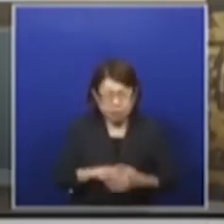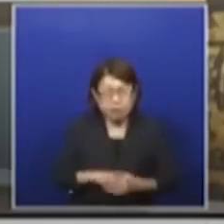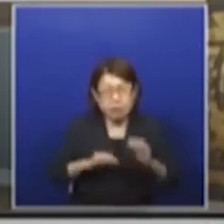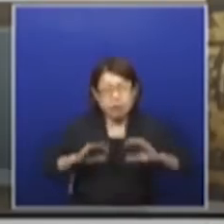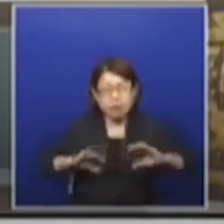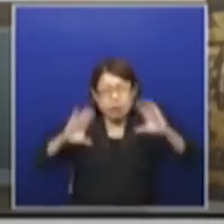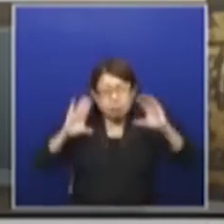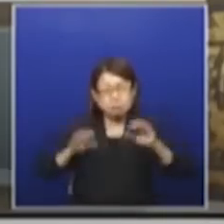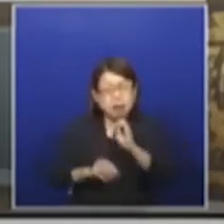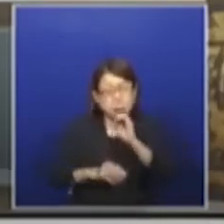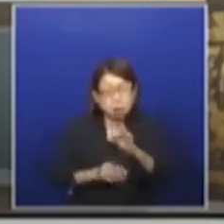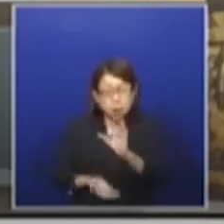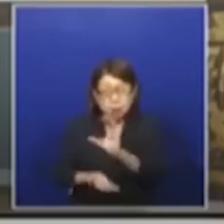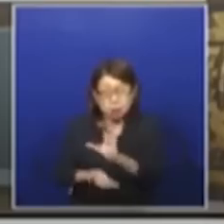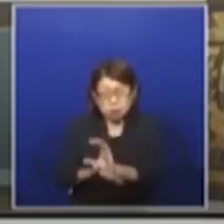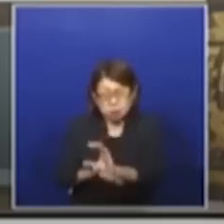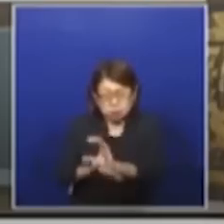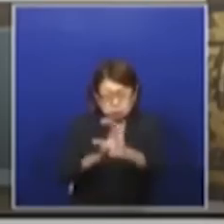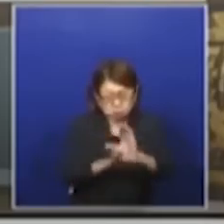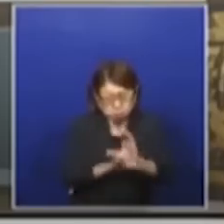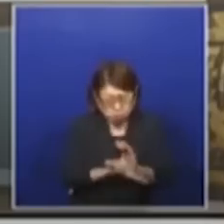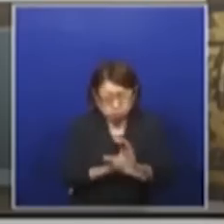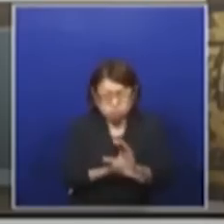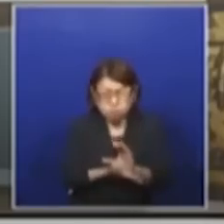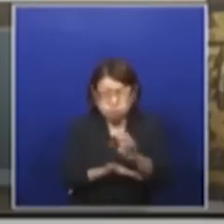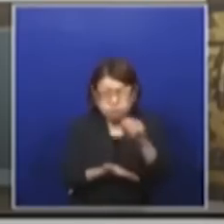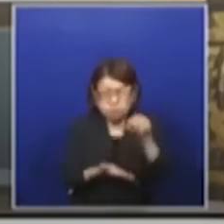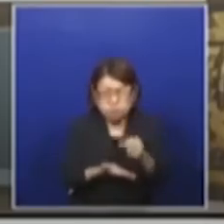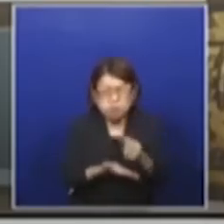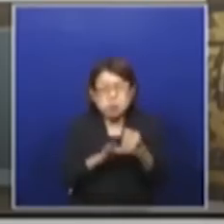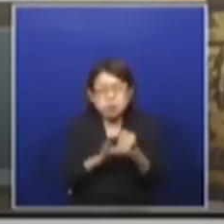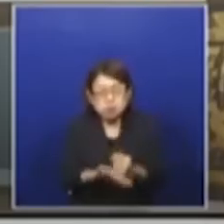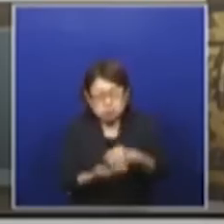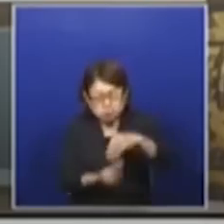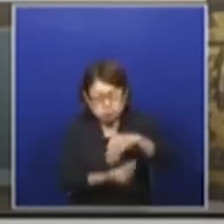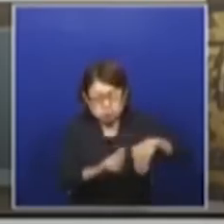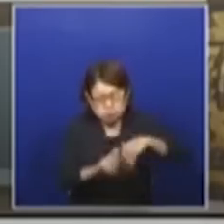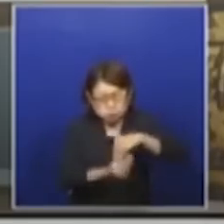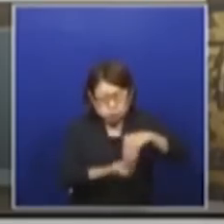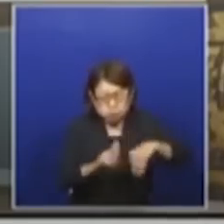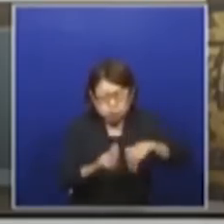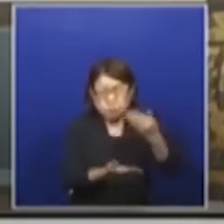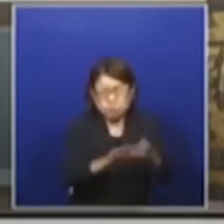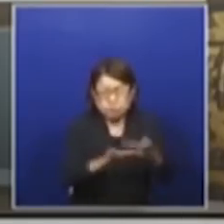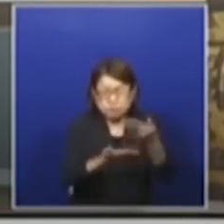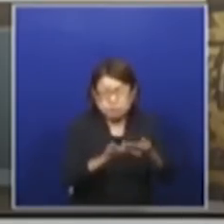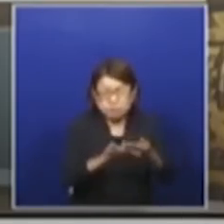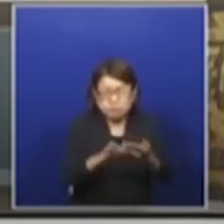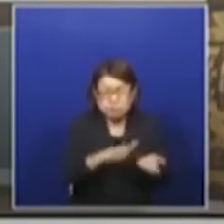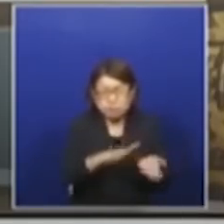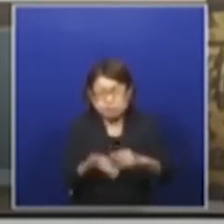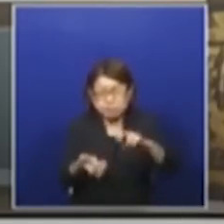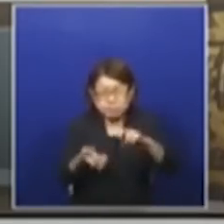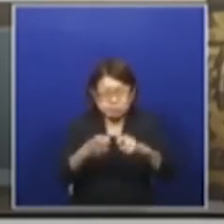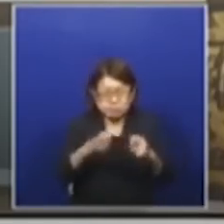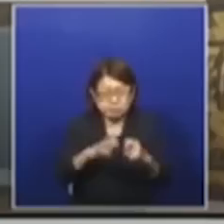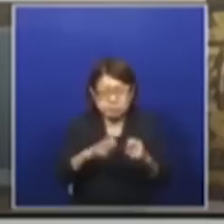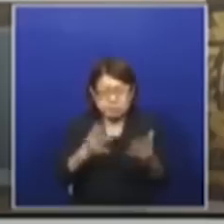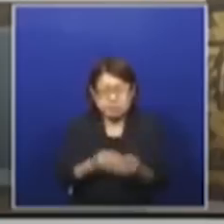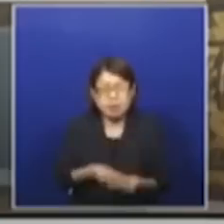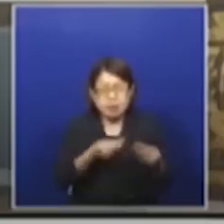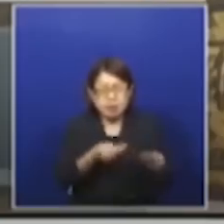องทุนนี้จะถูกตั้งขึ้นมาเพื่อรักษาเสถียรภาพของระบบการเงินสร้างความเชื่อมั่นให้กับประชาชนที่ถือตราสาร